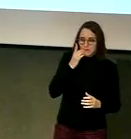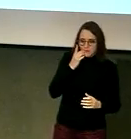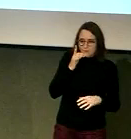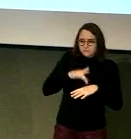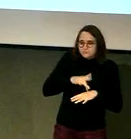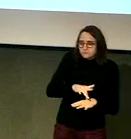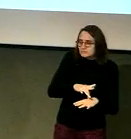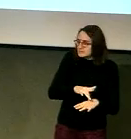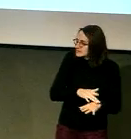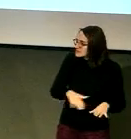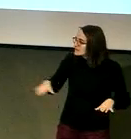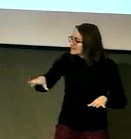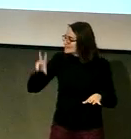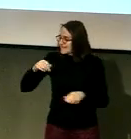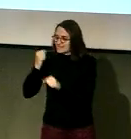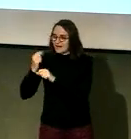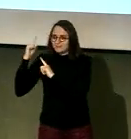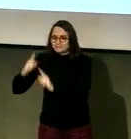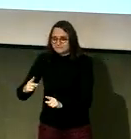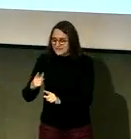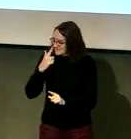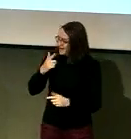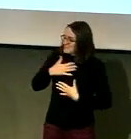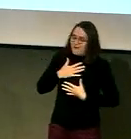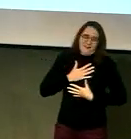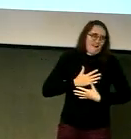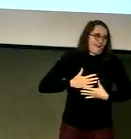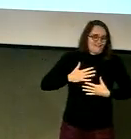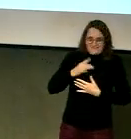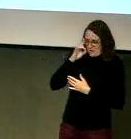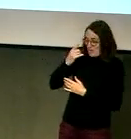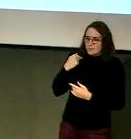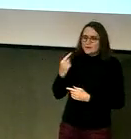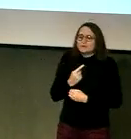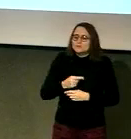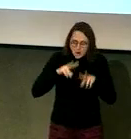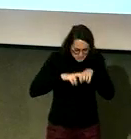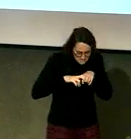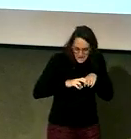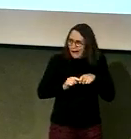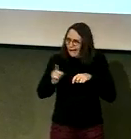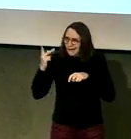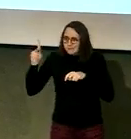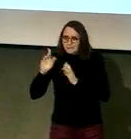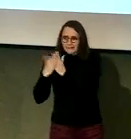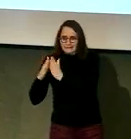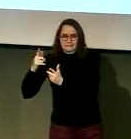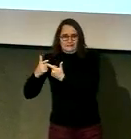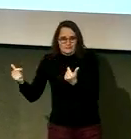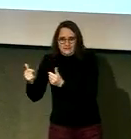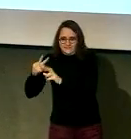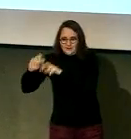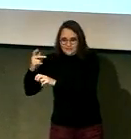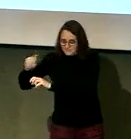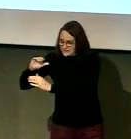Laurence, plus de 30 ans. D'ailleurs, c'est un honneur parce que toutes mes recherches, je m'appuie sur la recherche de Laurence. Il y a beaucoup de choses. Donc,